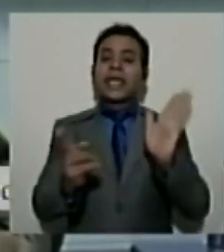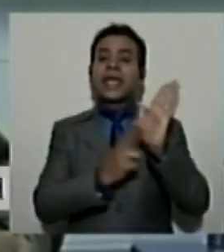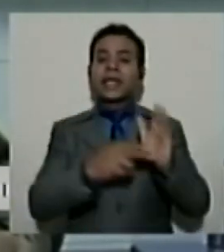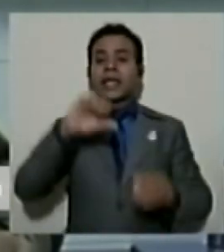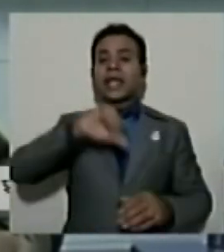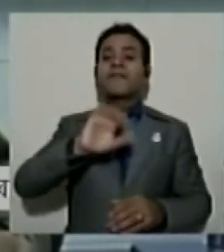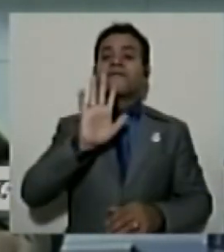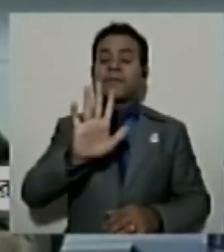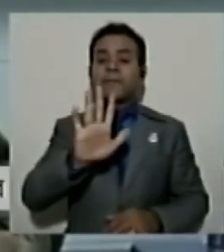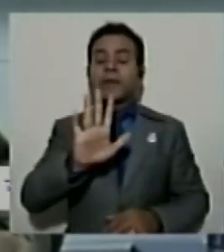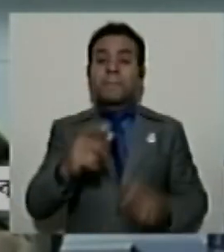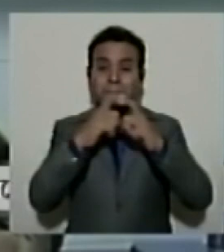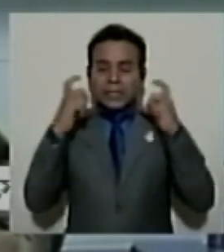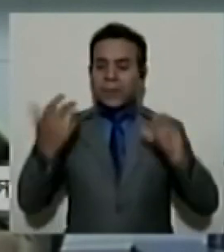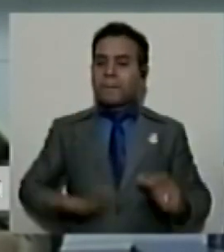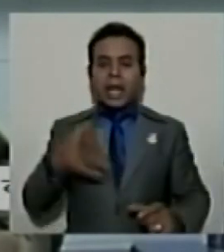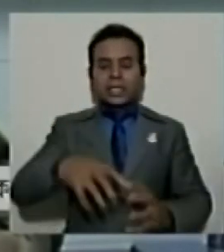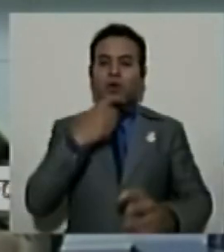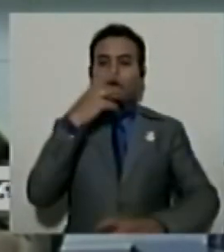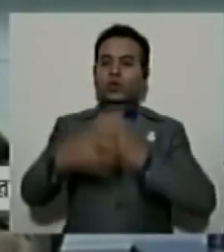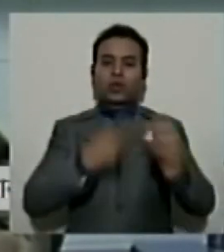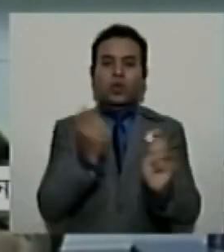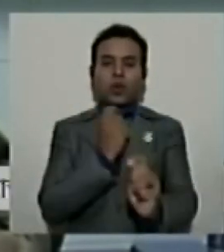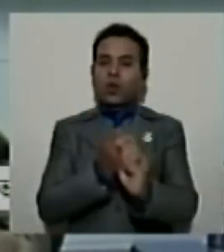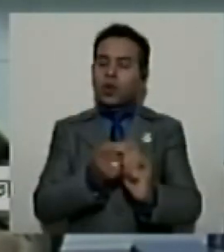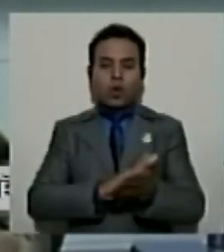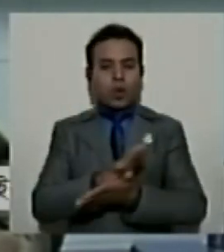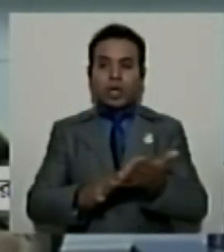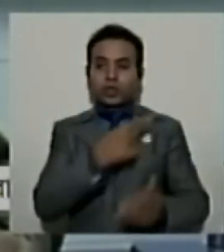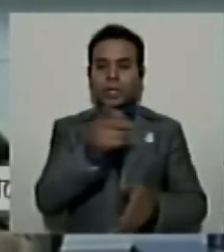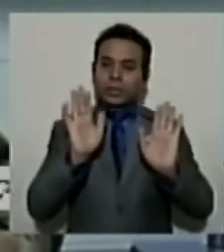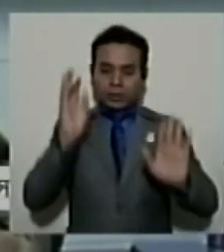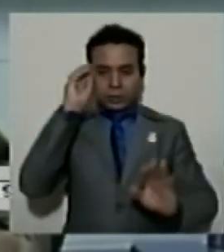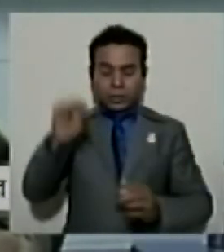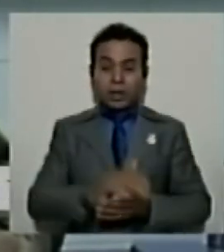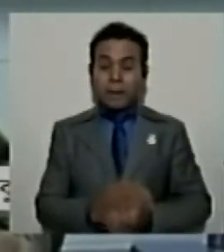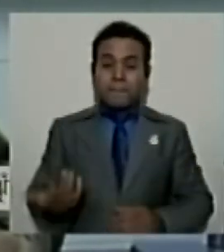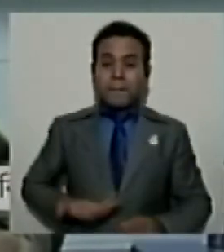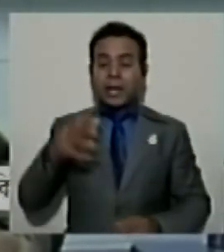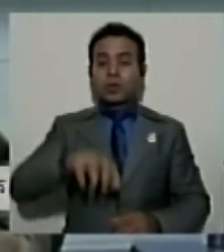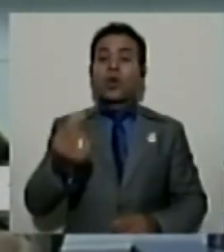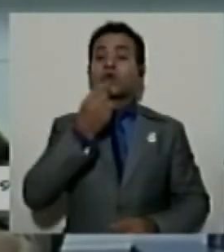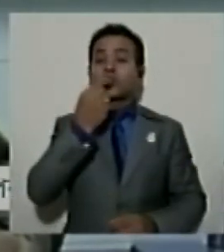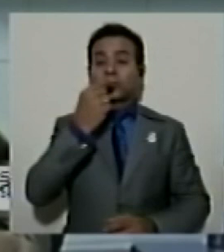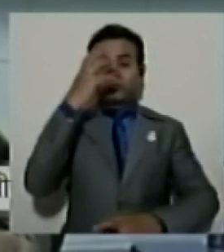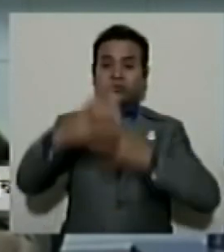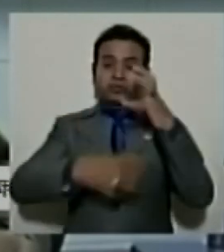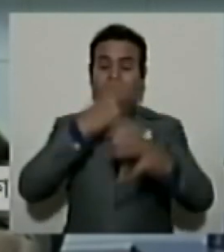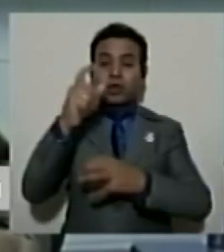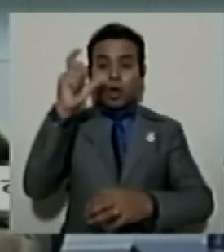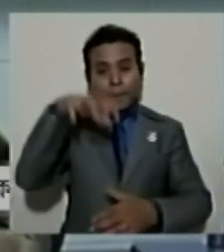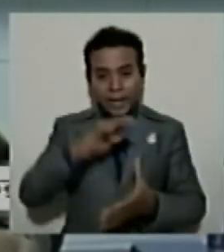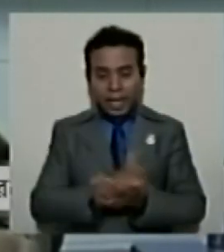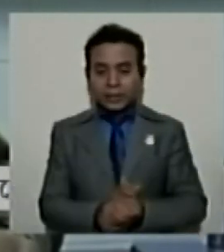যারা বিভিন্ন ওষুধ সামগ্রী এবং সিরিঞ্জ বা ডিসপোজেবল বা অন্যান্য মাস্ক তৈরি করেন, এগুলো মান নিয়ন্ত্রণ